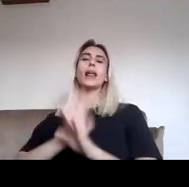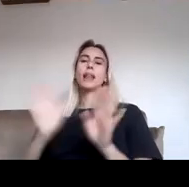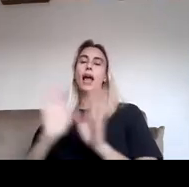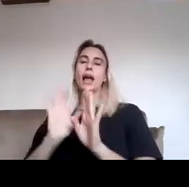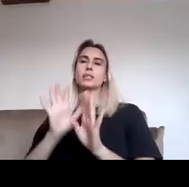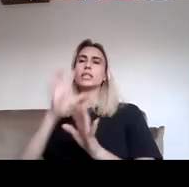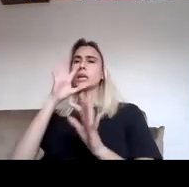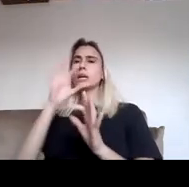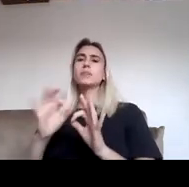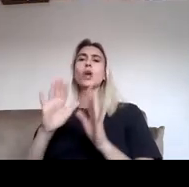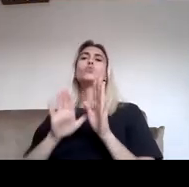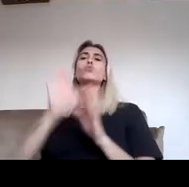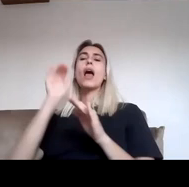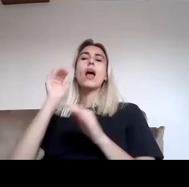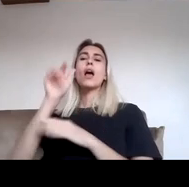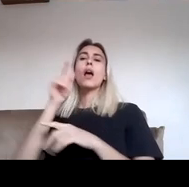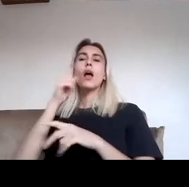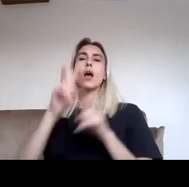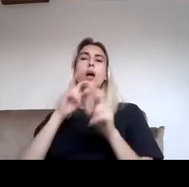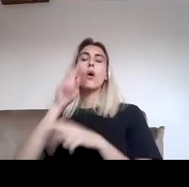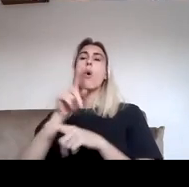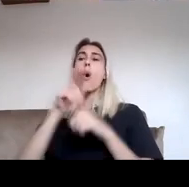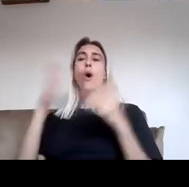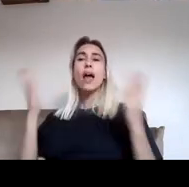Kimse yüksek basamaklı bir araçta o kadar